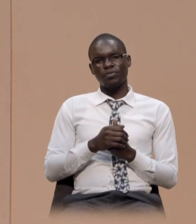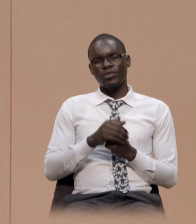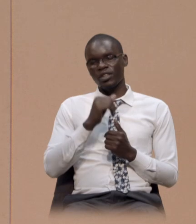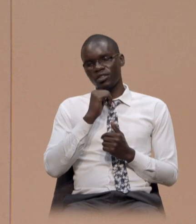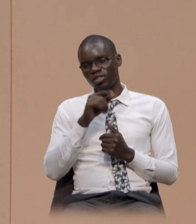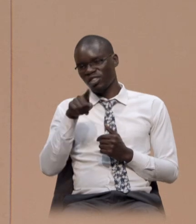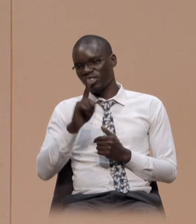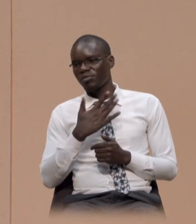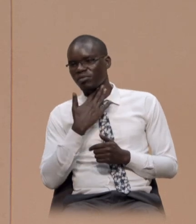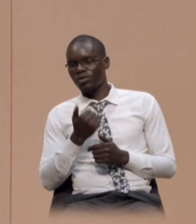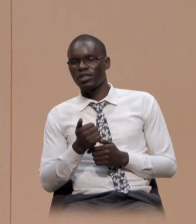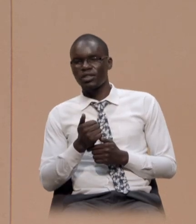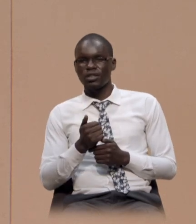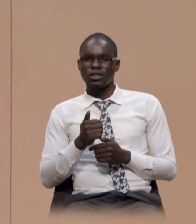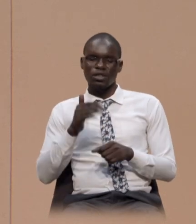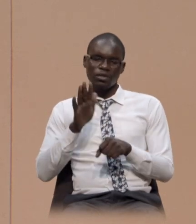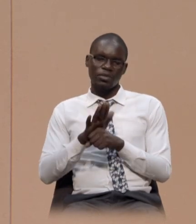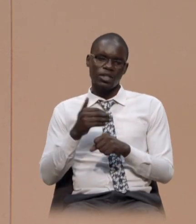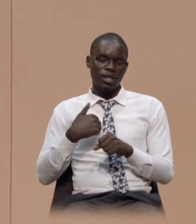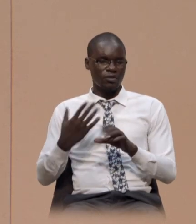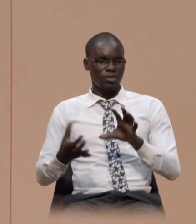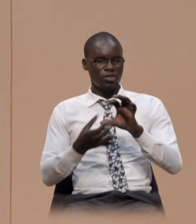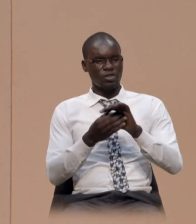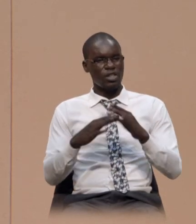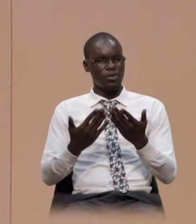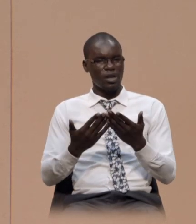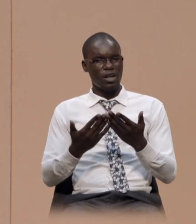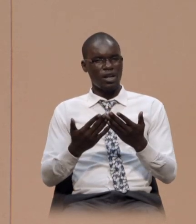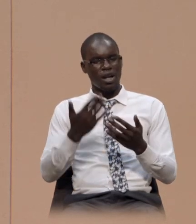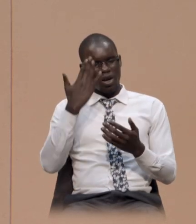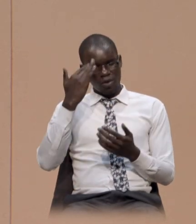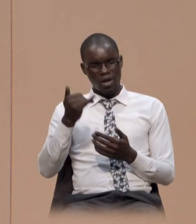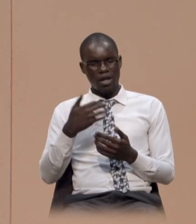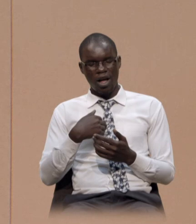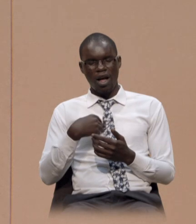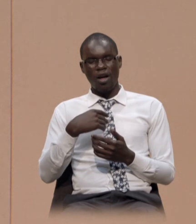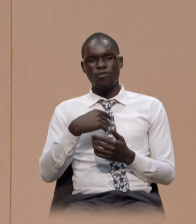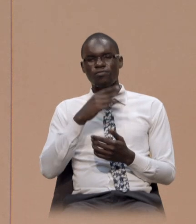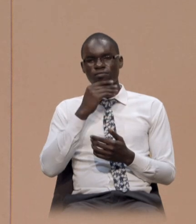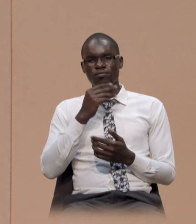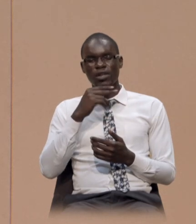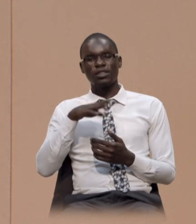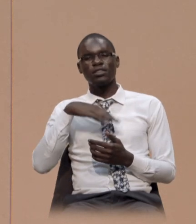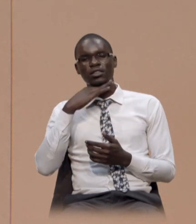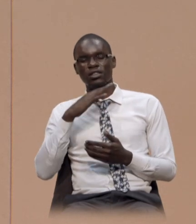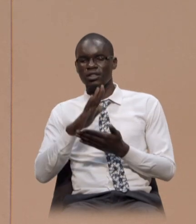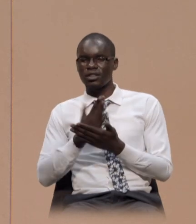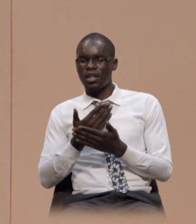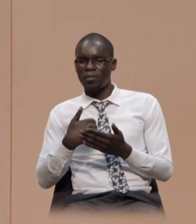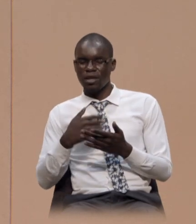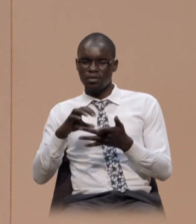ya kupenda kwake. Wengine wameingia hapo kwa sababu ya kifo. Wengine wamekuwa hapo kwa sababu ya